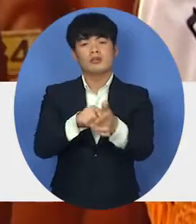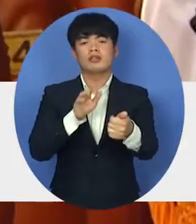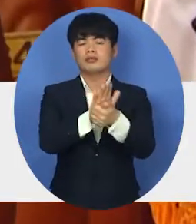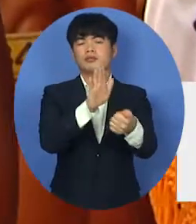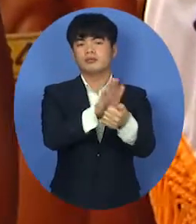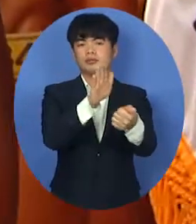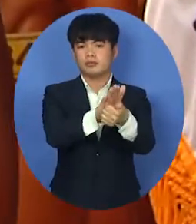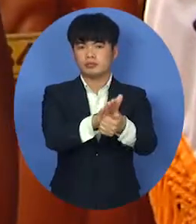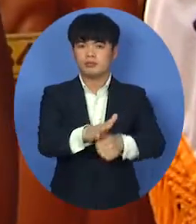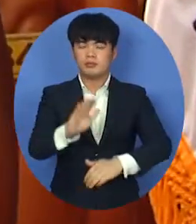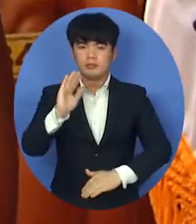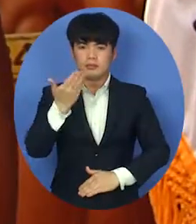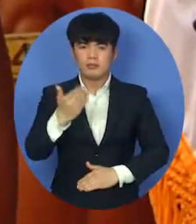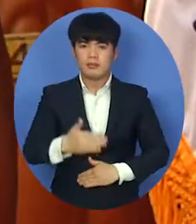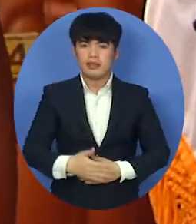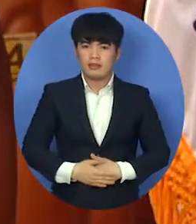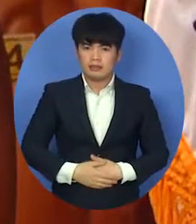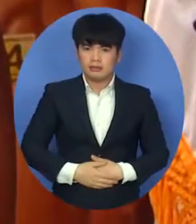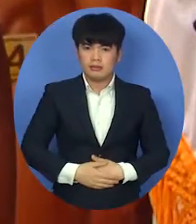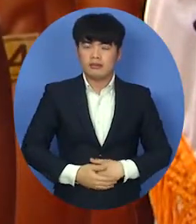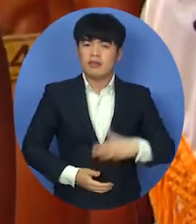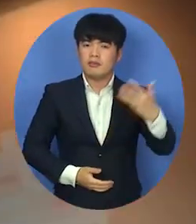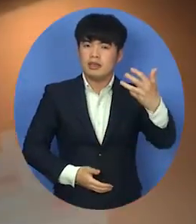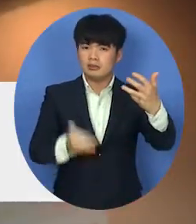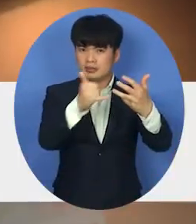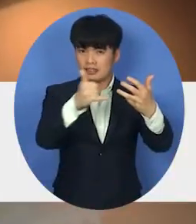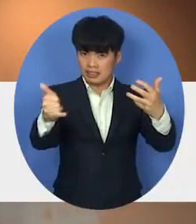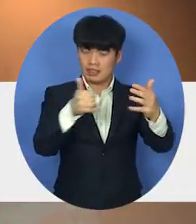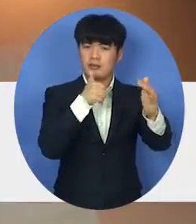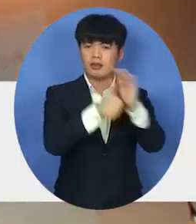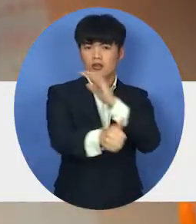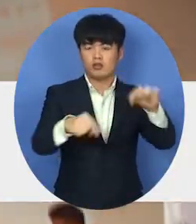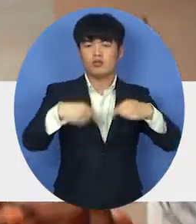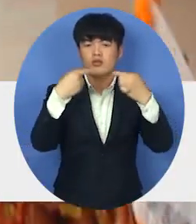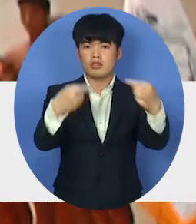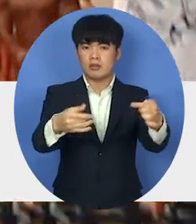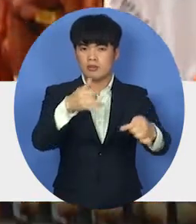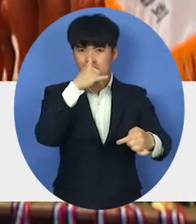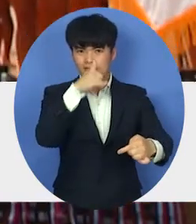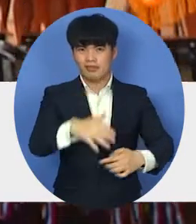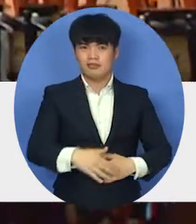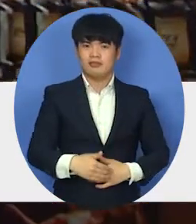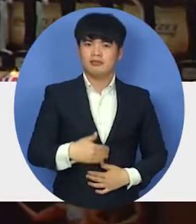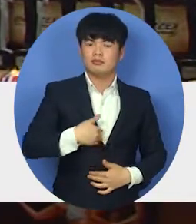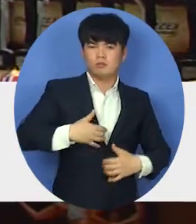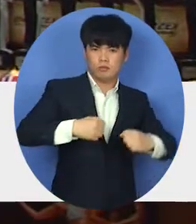육성을 위해 마련했는데요. 총 14체급의 80여 명의 선수들이 참가하며